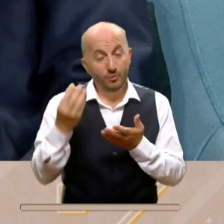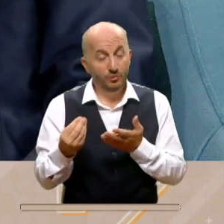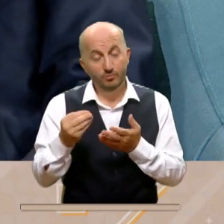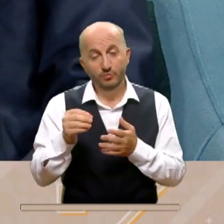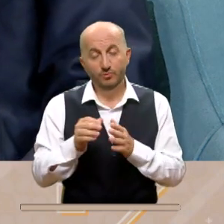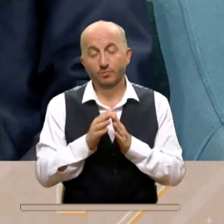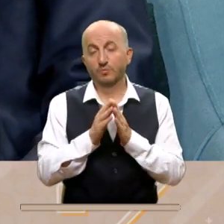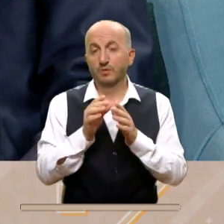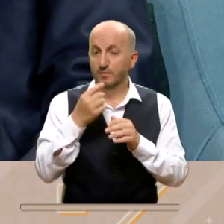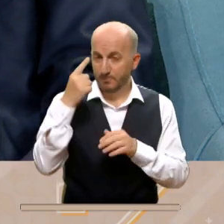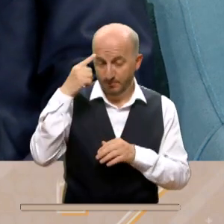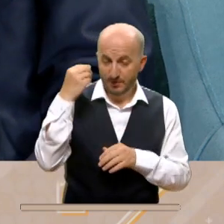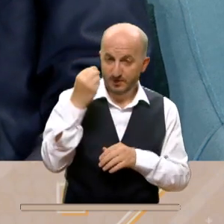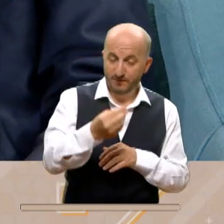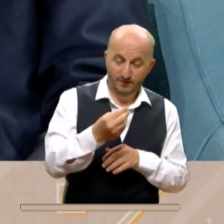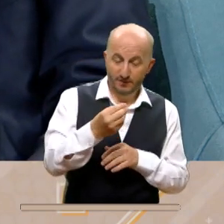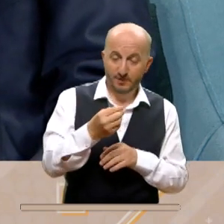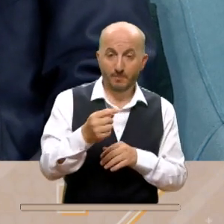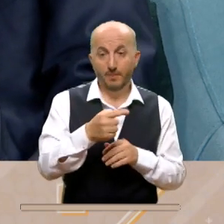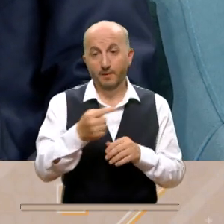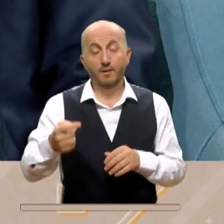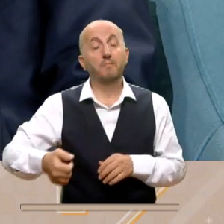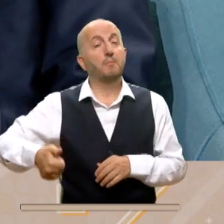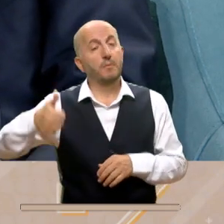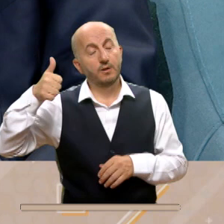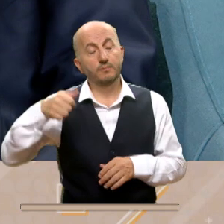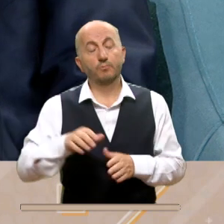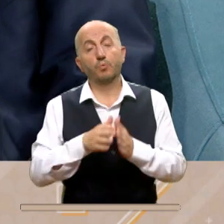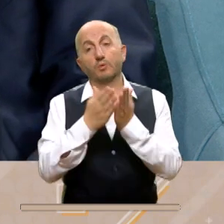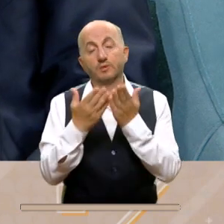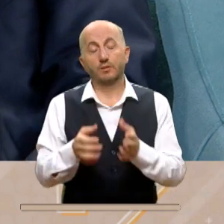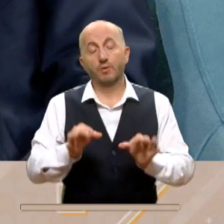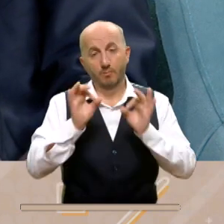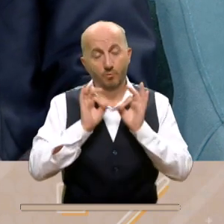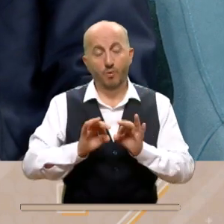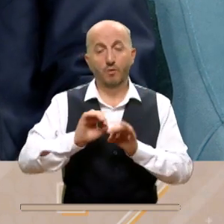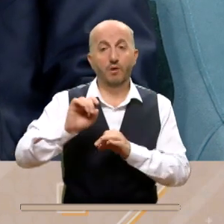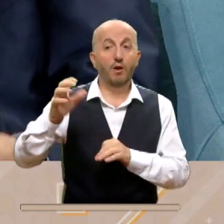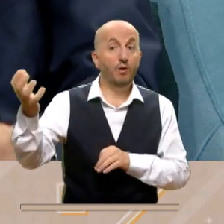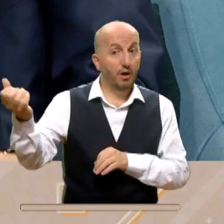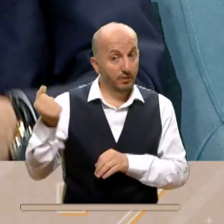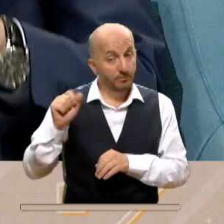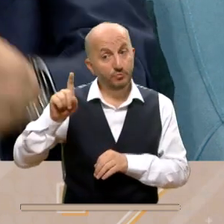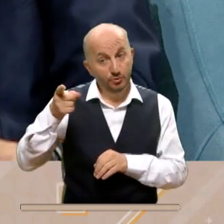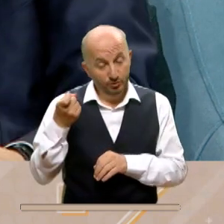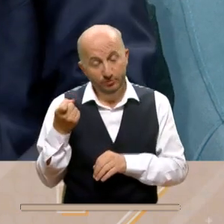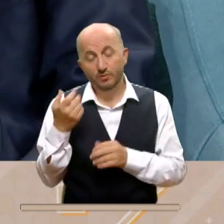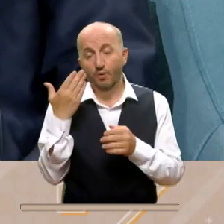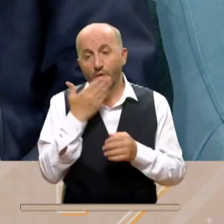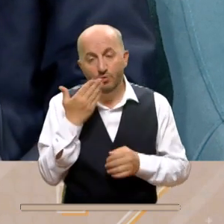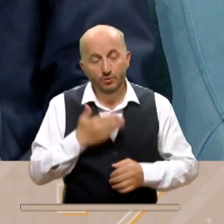kütüphane dokümantasyon daire başkanlığımıza. Bu kitapları size muhakkak temin etsinler, elde etsinler ve o kitapları